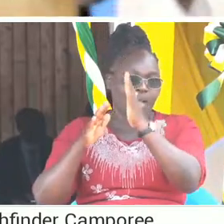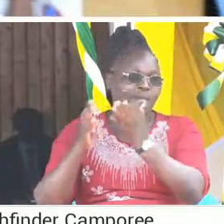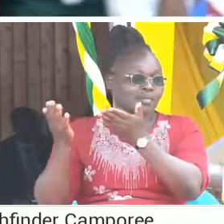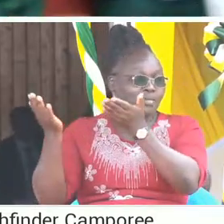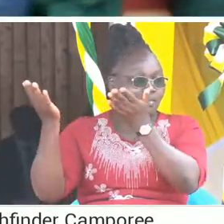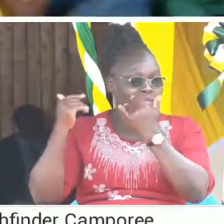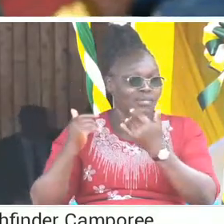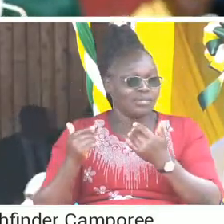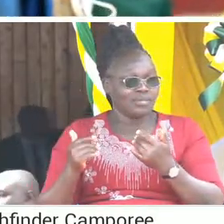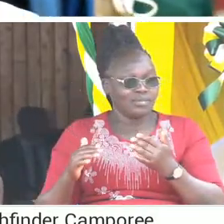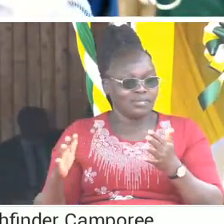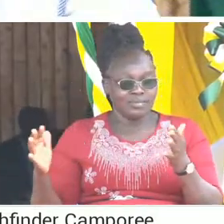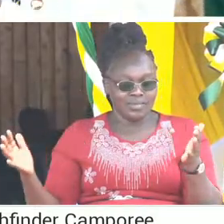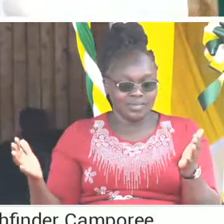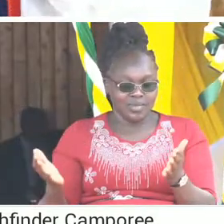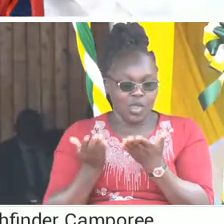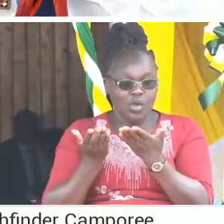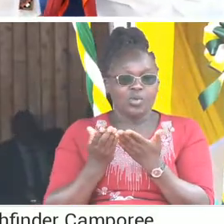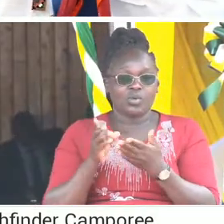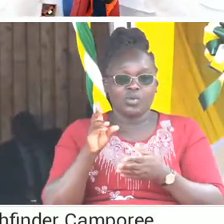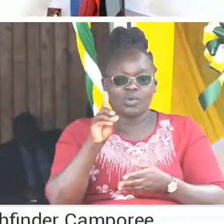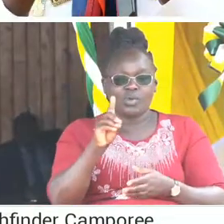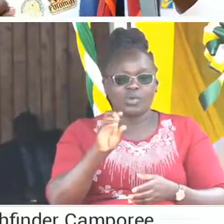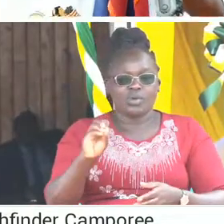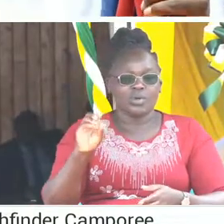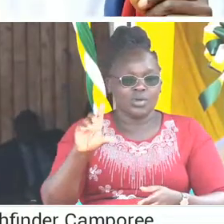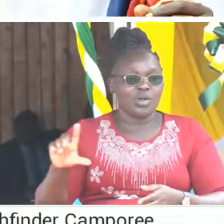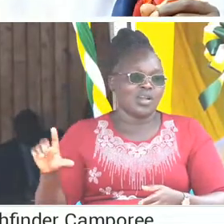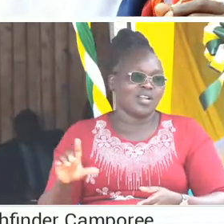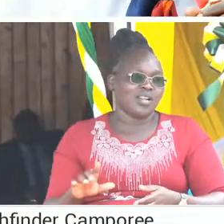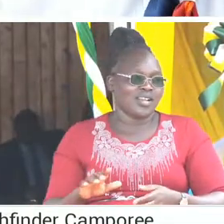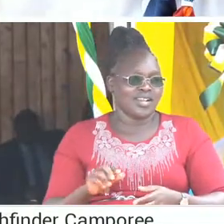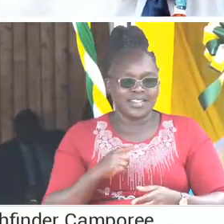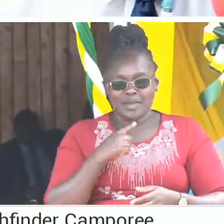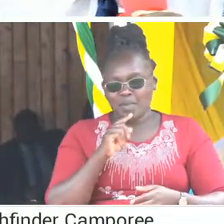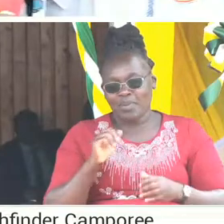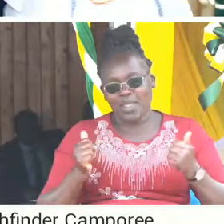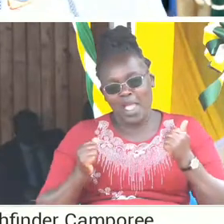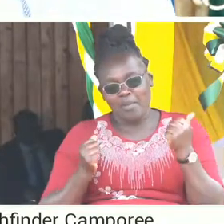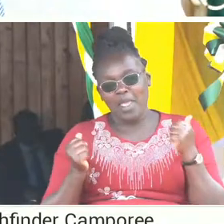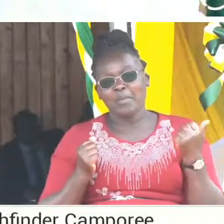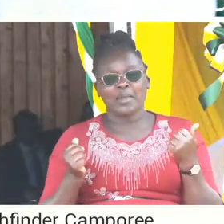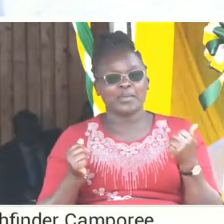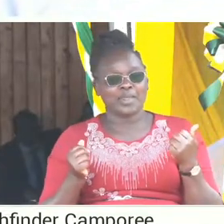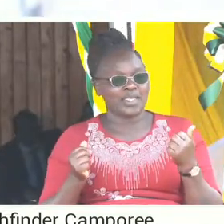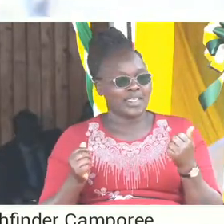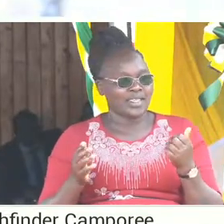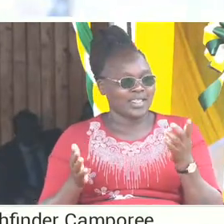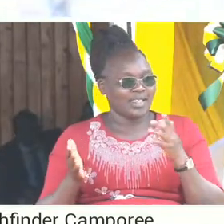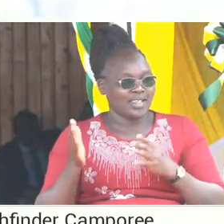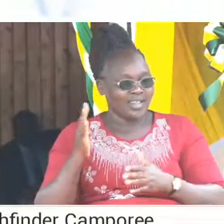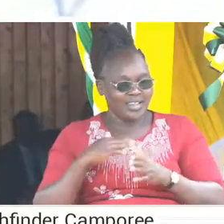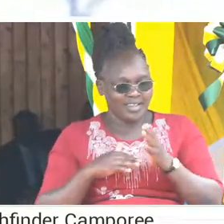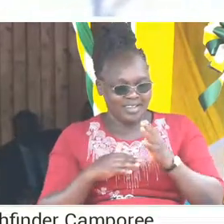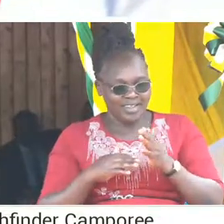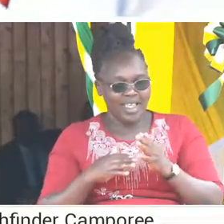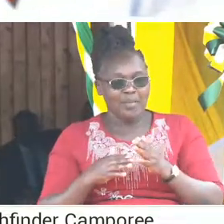doli. Alipopata doli, akakisi doli, mwa, akasema nimekupata, akageuka.